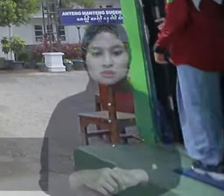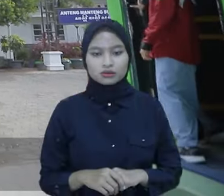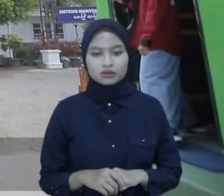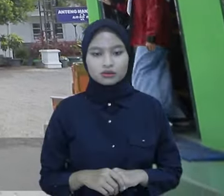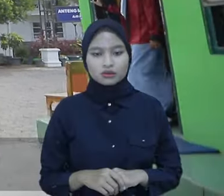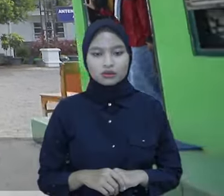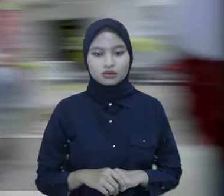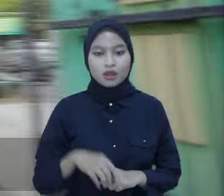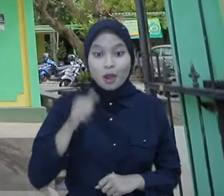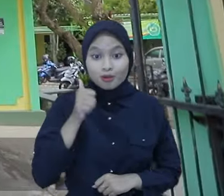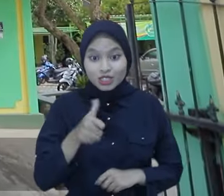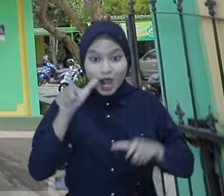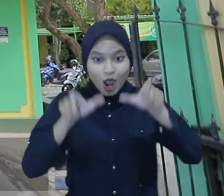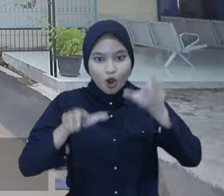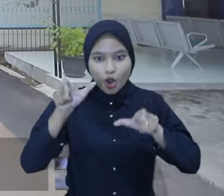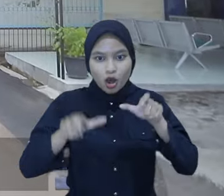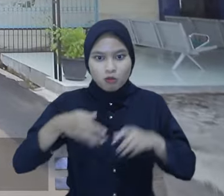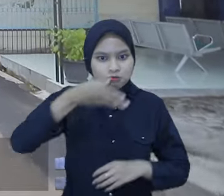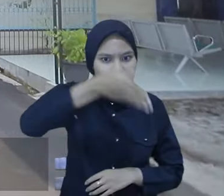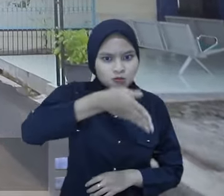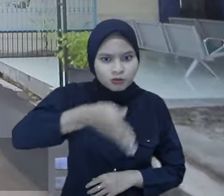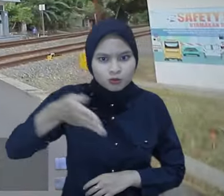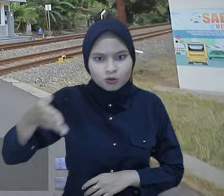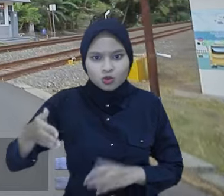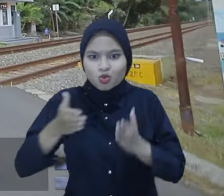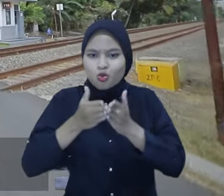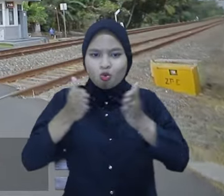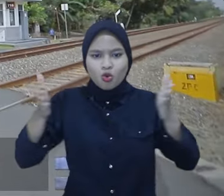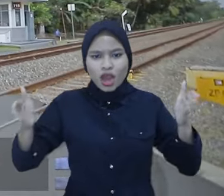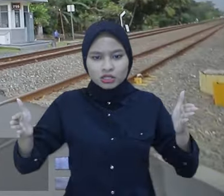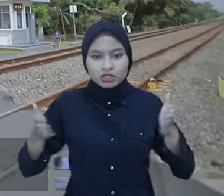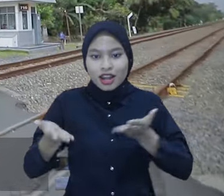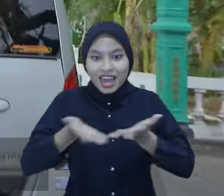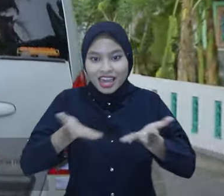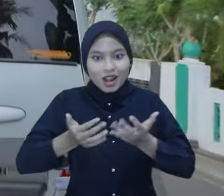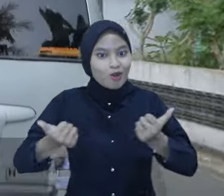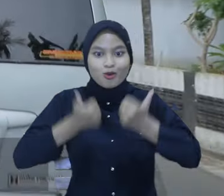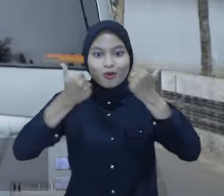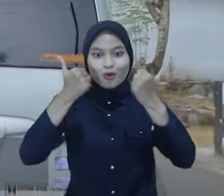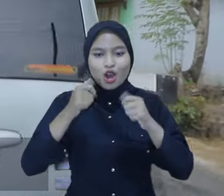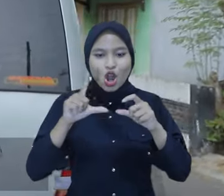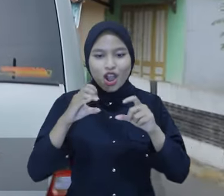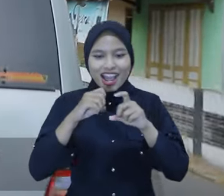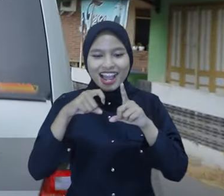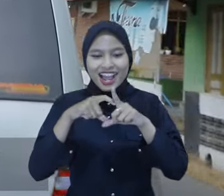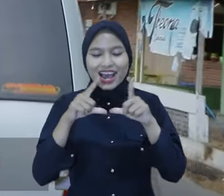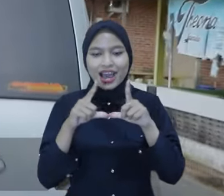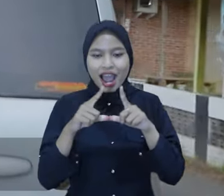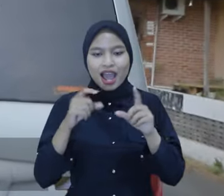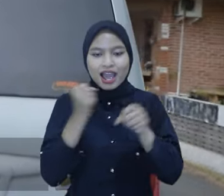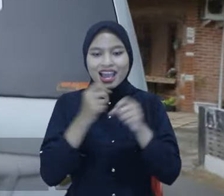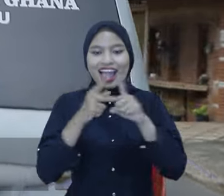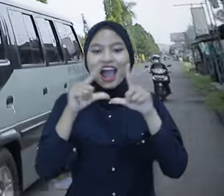Kemudian, demi menjangkau pemustaka seluas-luasnya, layanan unggulan Perpustakaan